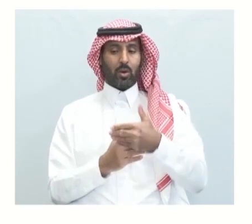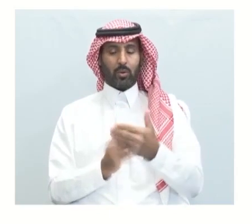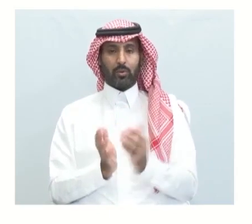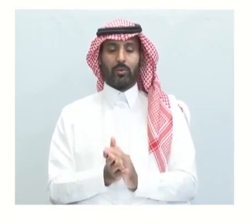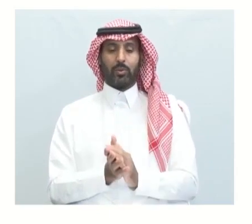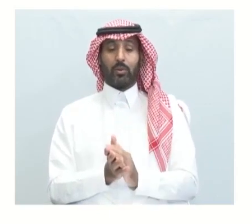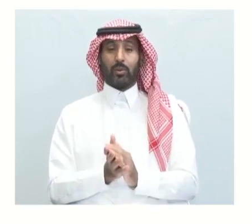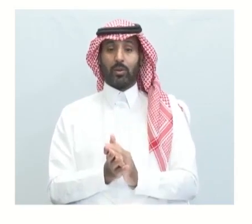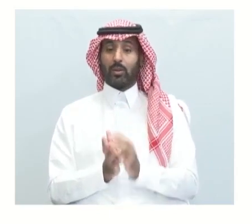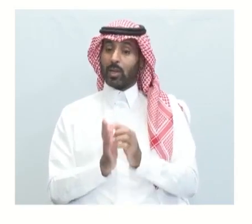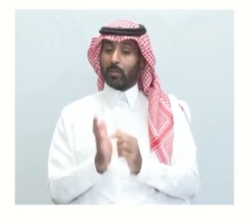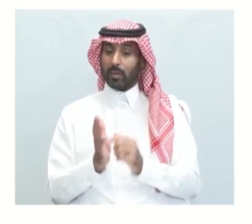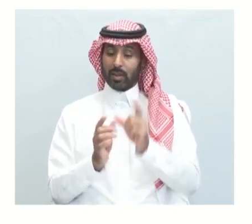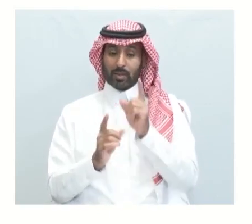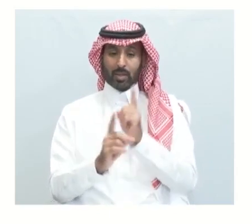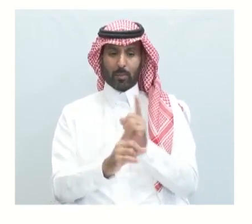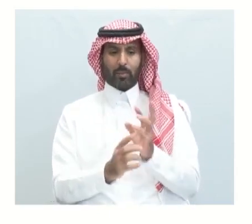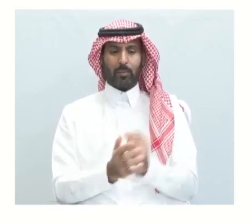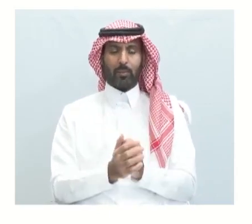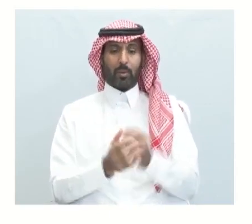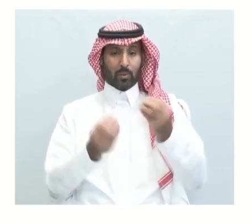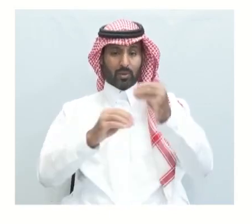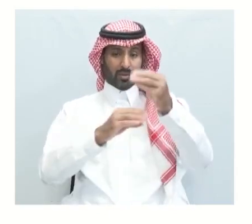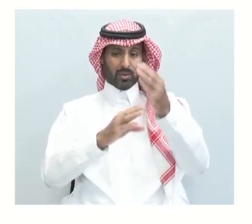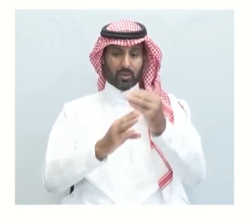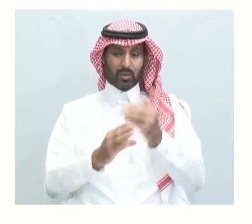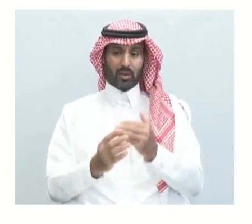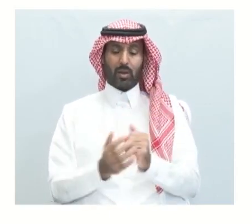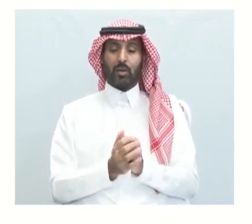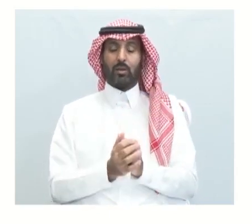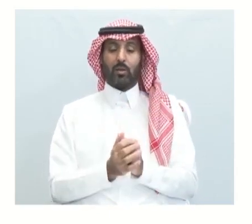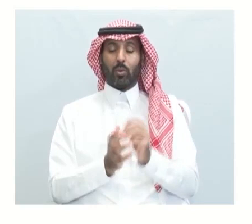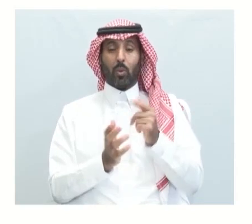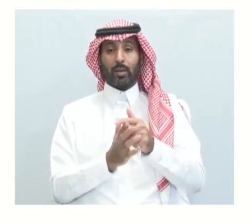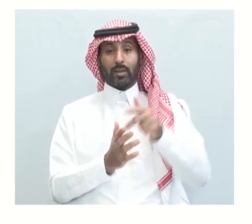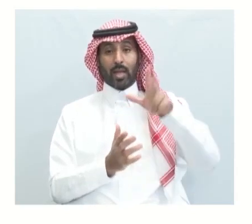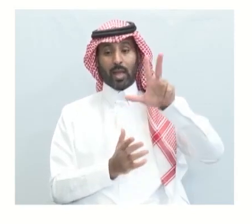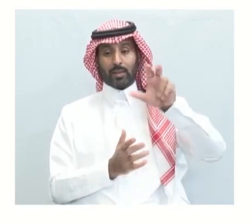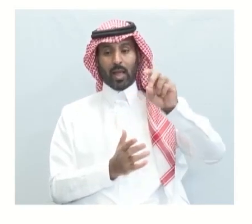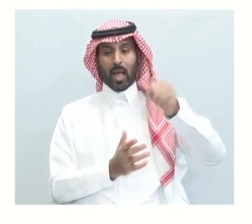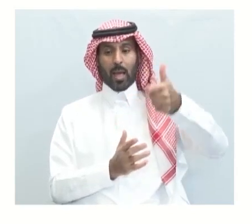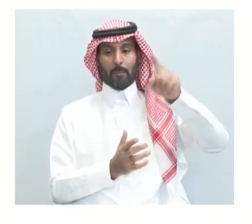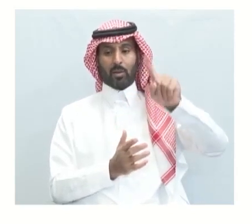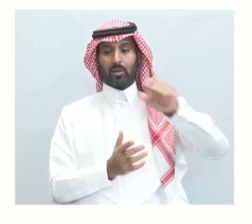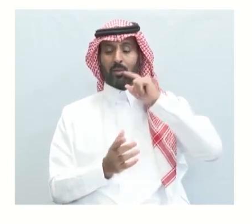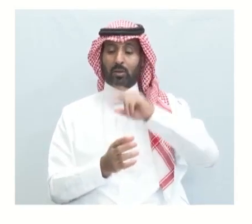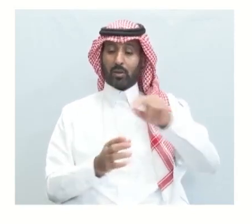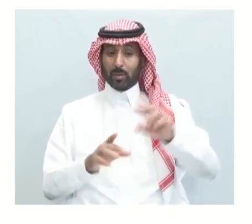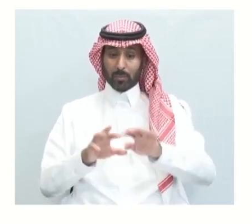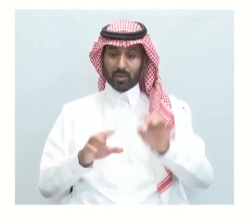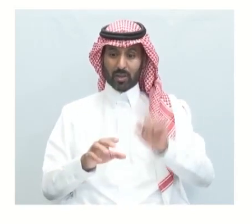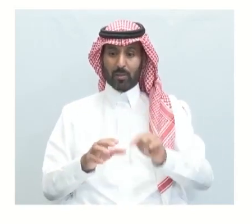عن تطبيقات على الطابور المكدس والطابور باستخدام وحده الطابور النمطيه مثال الطباعه